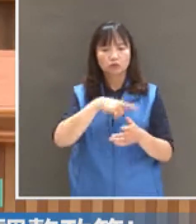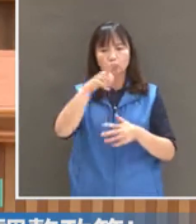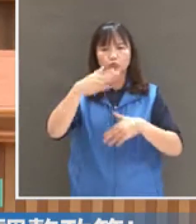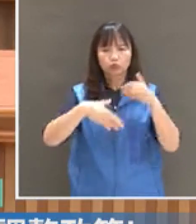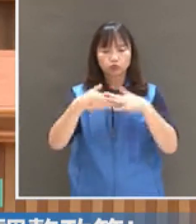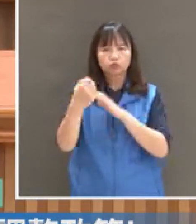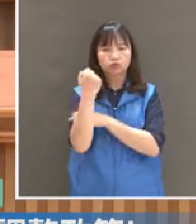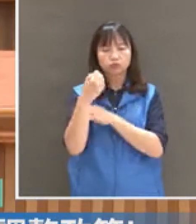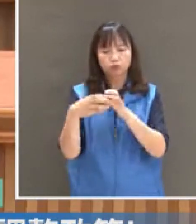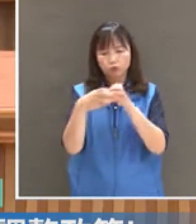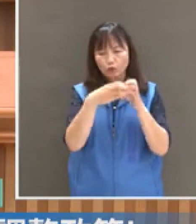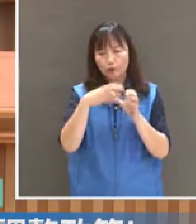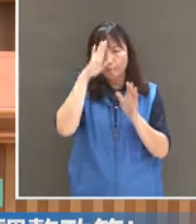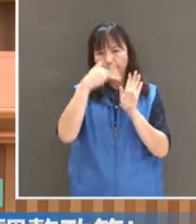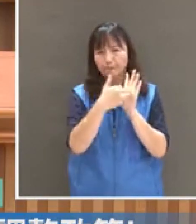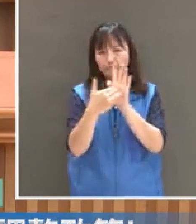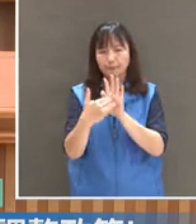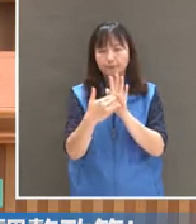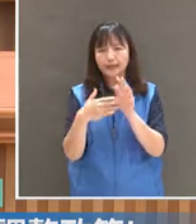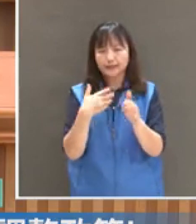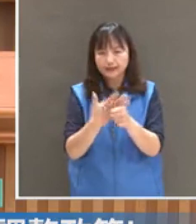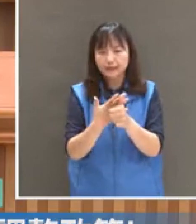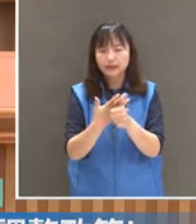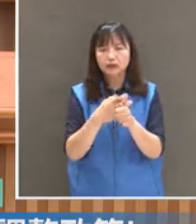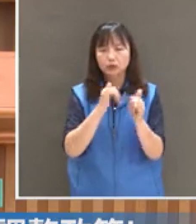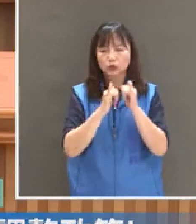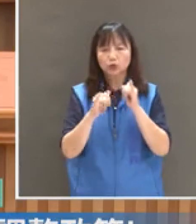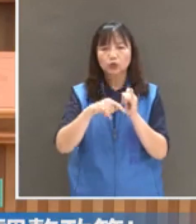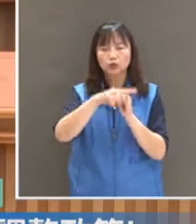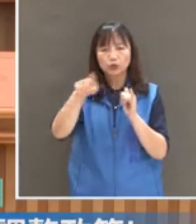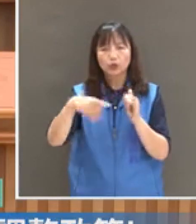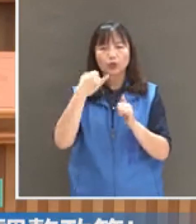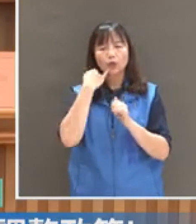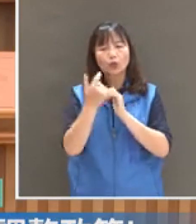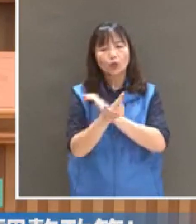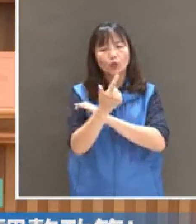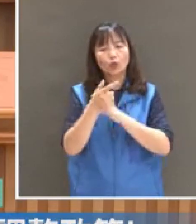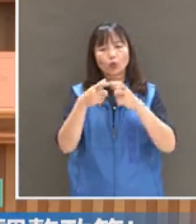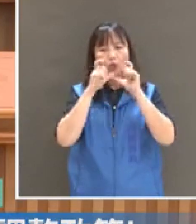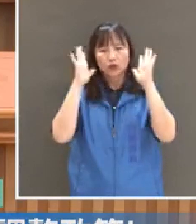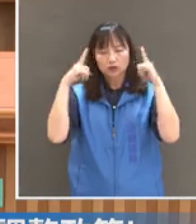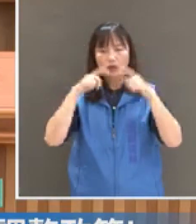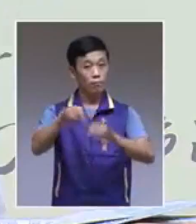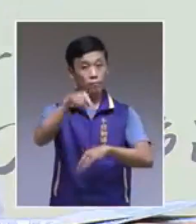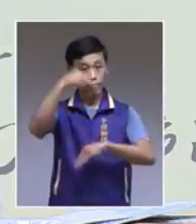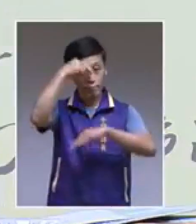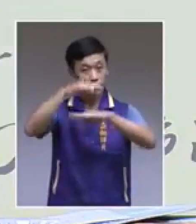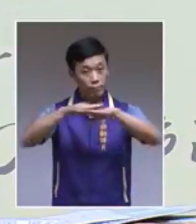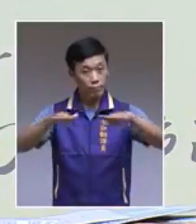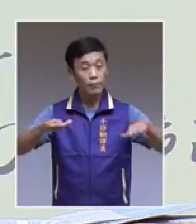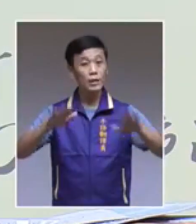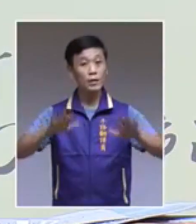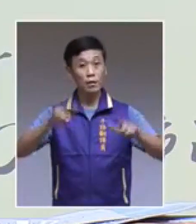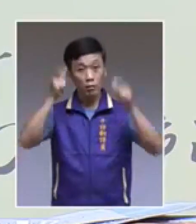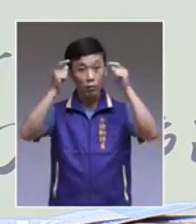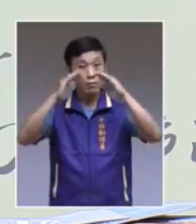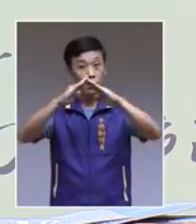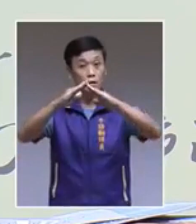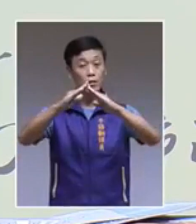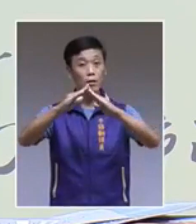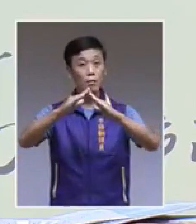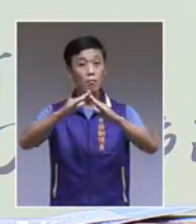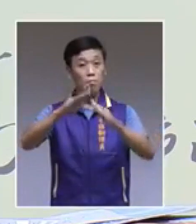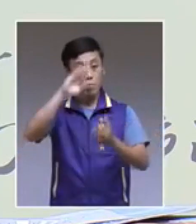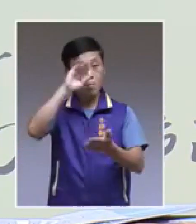加油，团结防疫，让所有的民众可以早日回到正常的生活。 今天高雄是